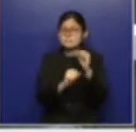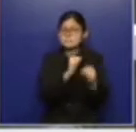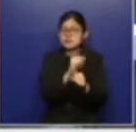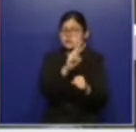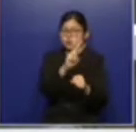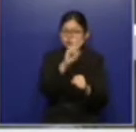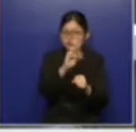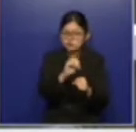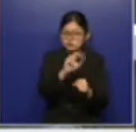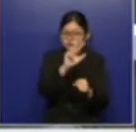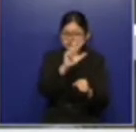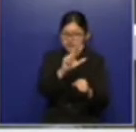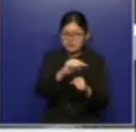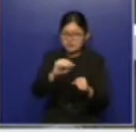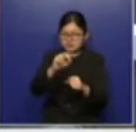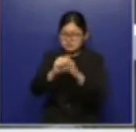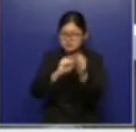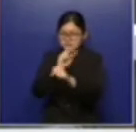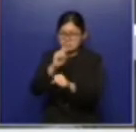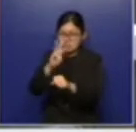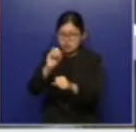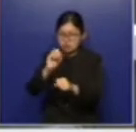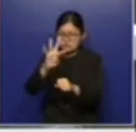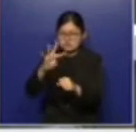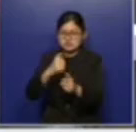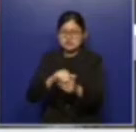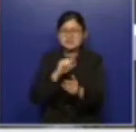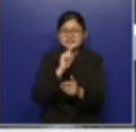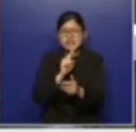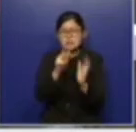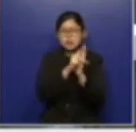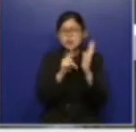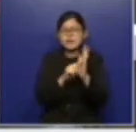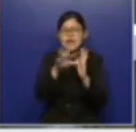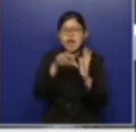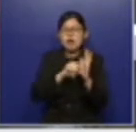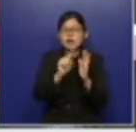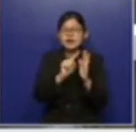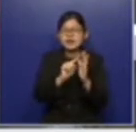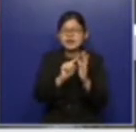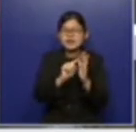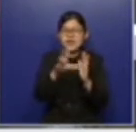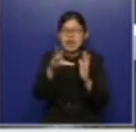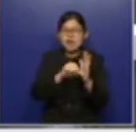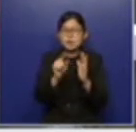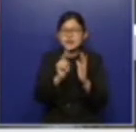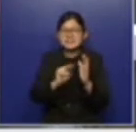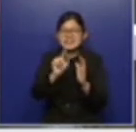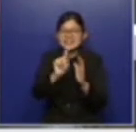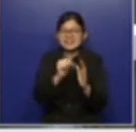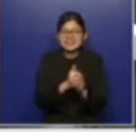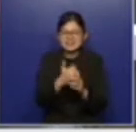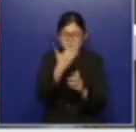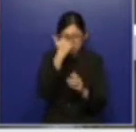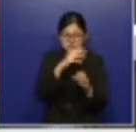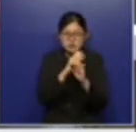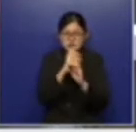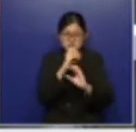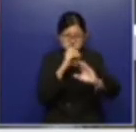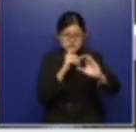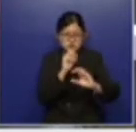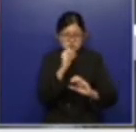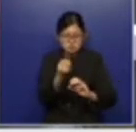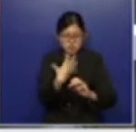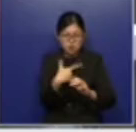และ64คำถามก็คือว่าท่านเอากฎหมายตัวไหนมาใช้ล่ะครับกสทช.ครับที่ท่านบอกว่า TOT เฮ้ยประเทศ